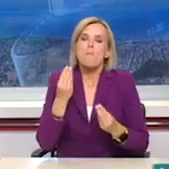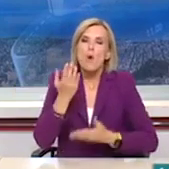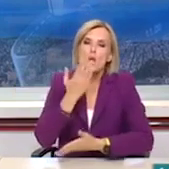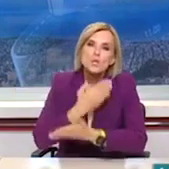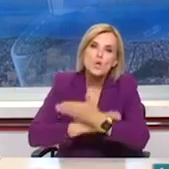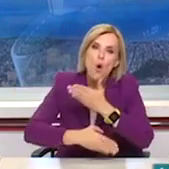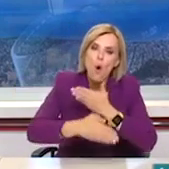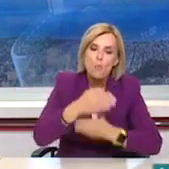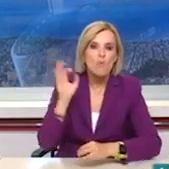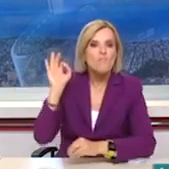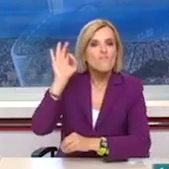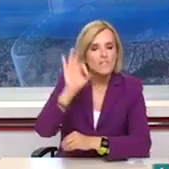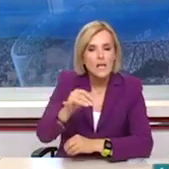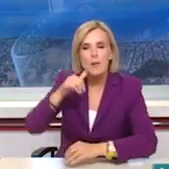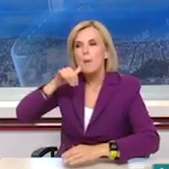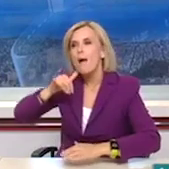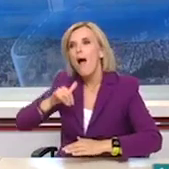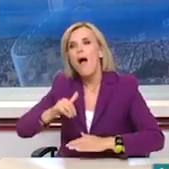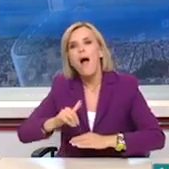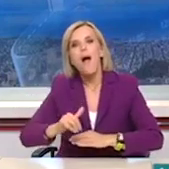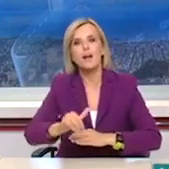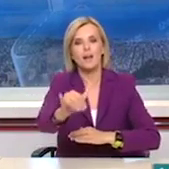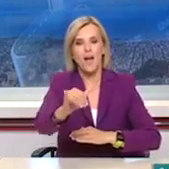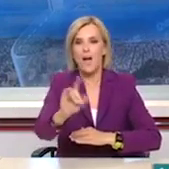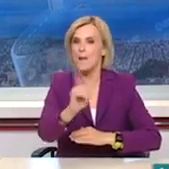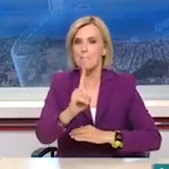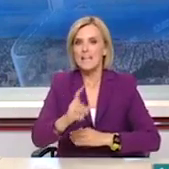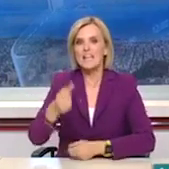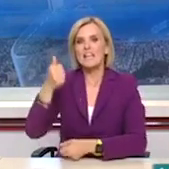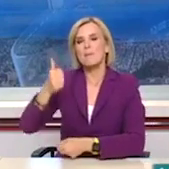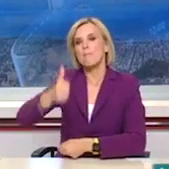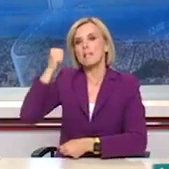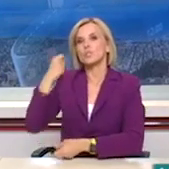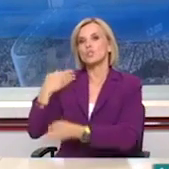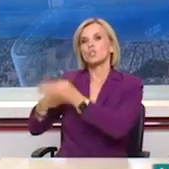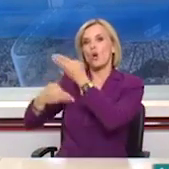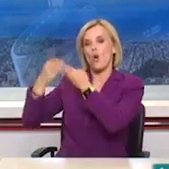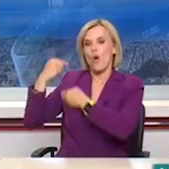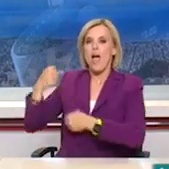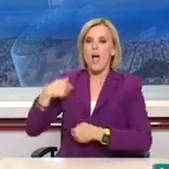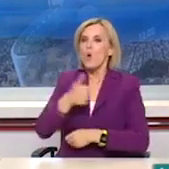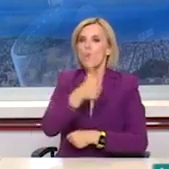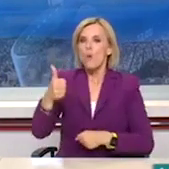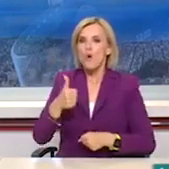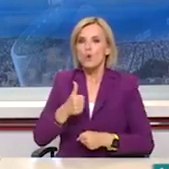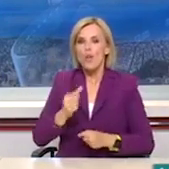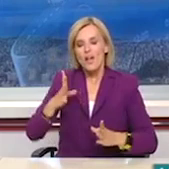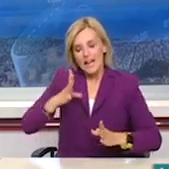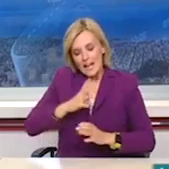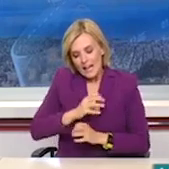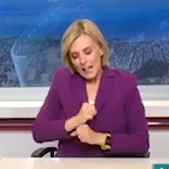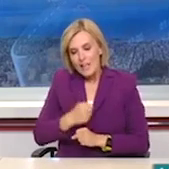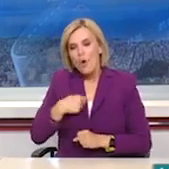πολύ μακριά, για να επιτρέψουμε οποιοδήποτε πισωγύρισμα. Εγώ θα κρατήσω την αγάπη σας που εισέπραξα αυτό τον